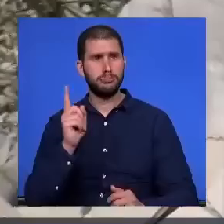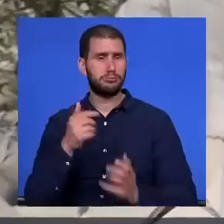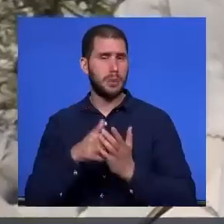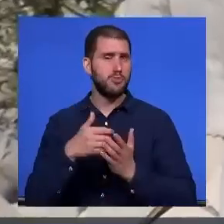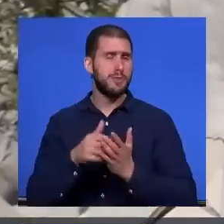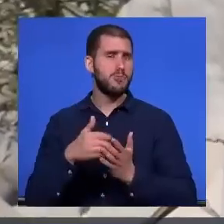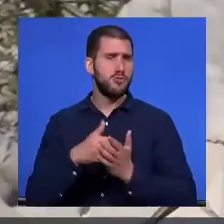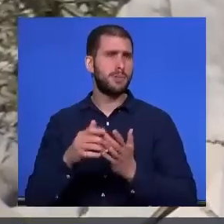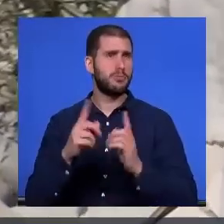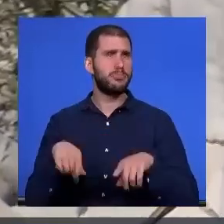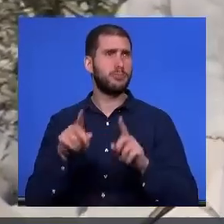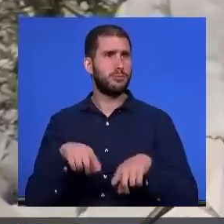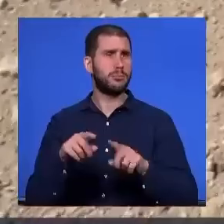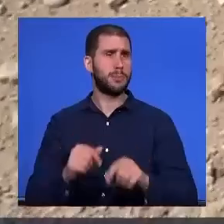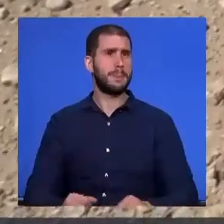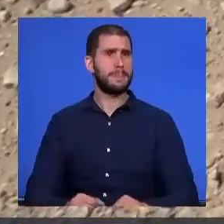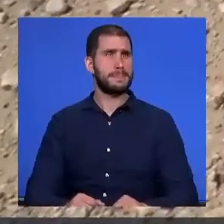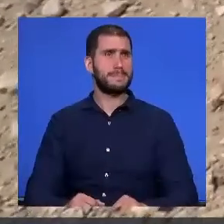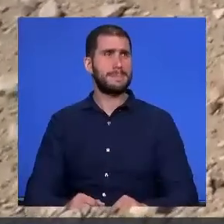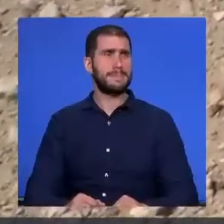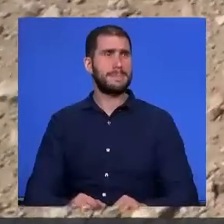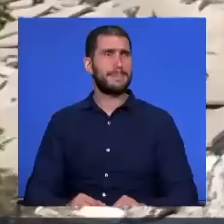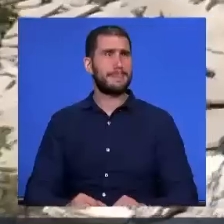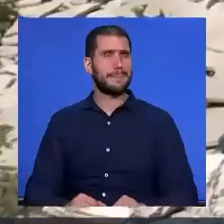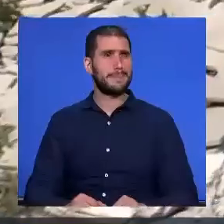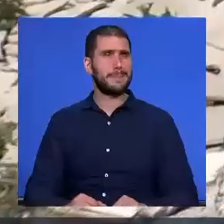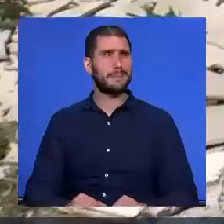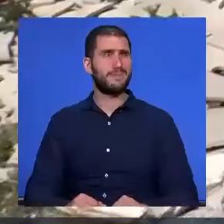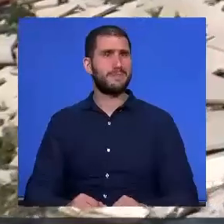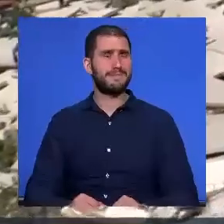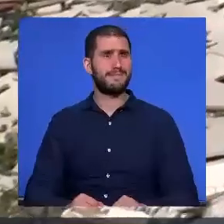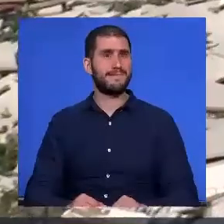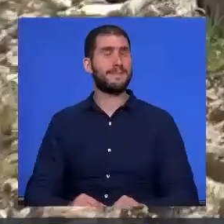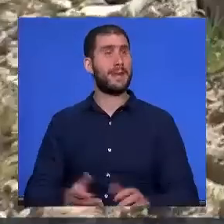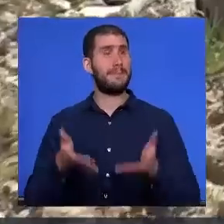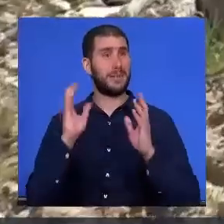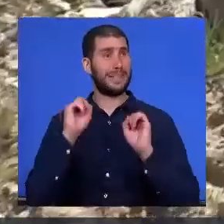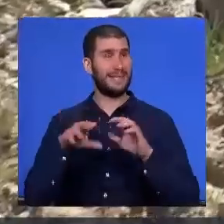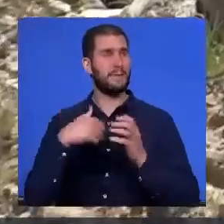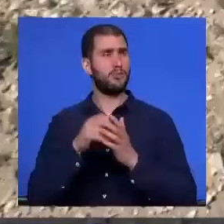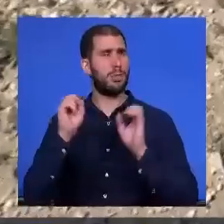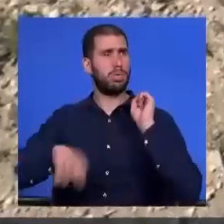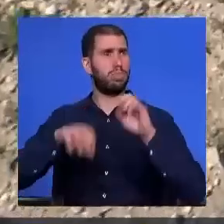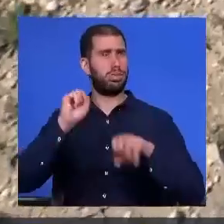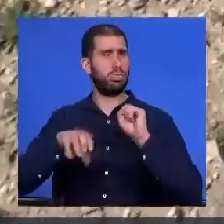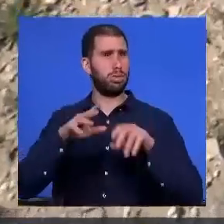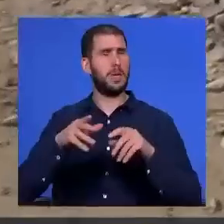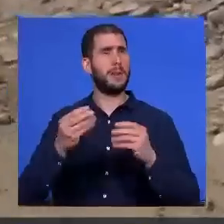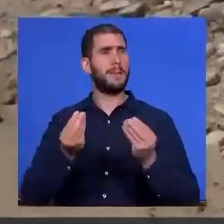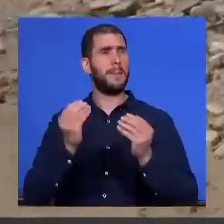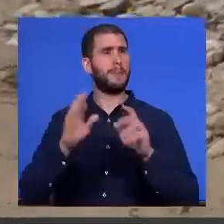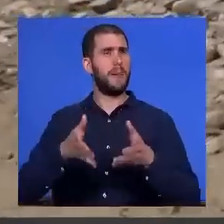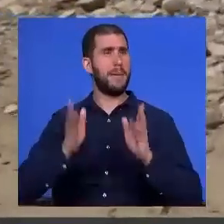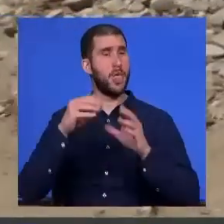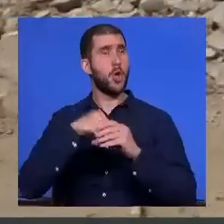עליהם איי איי איי. זה נמשך. מסעיות הזבל ממשיכות לפרוק בשטח פסולת בניין,